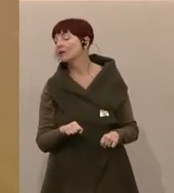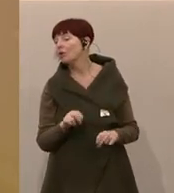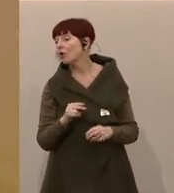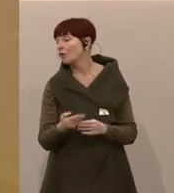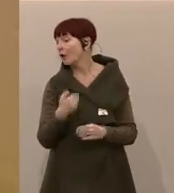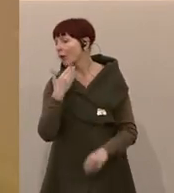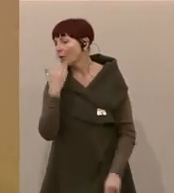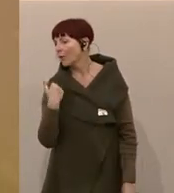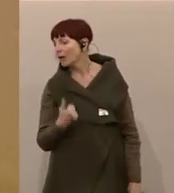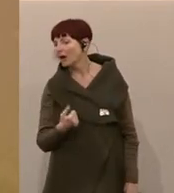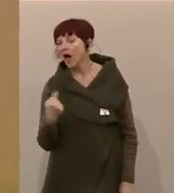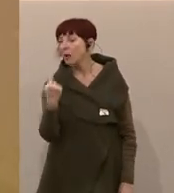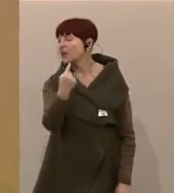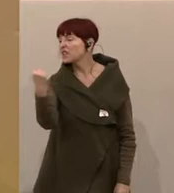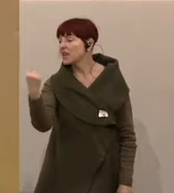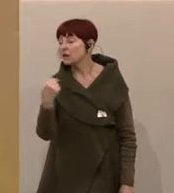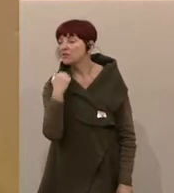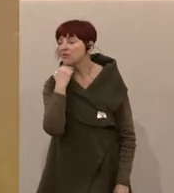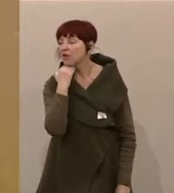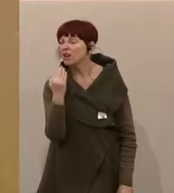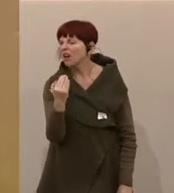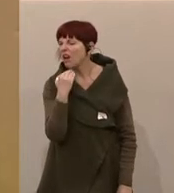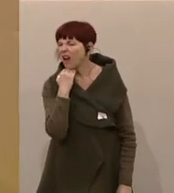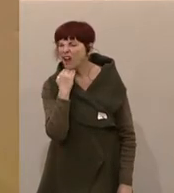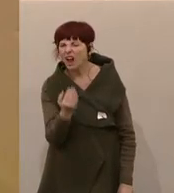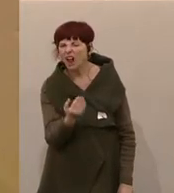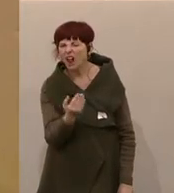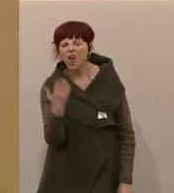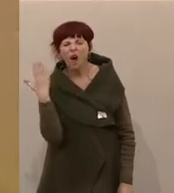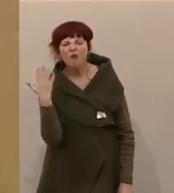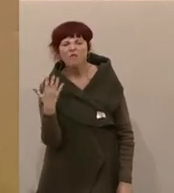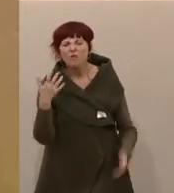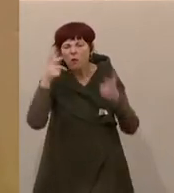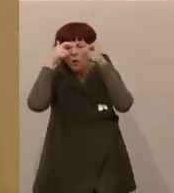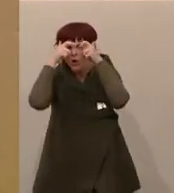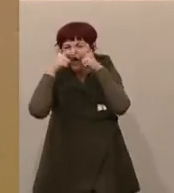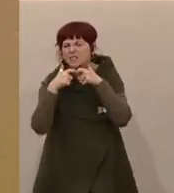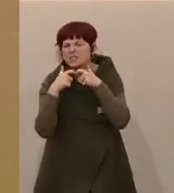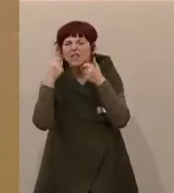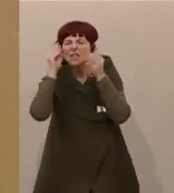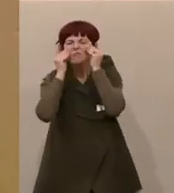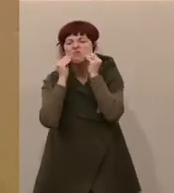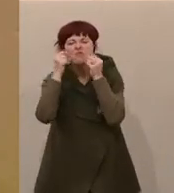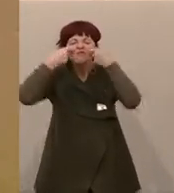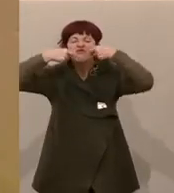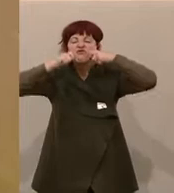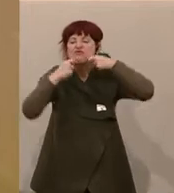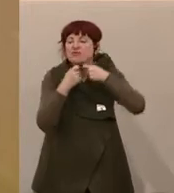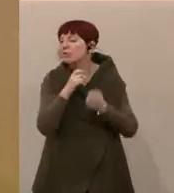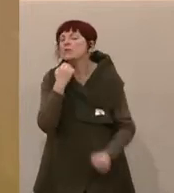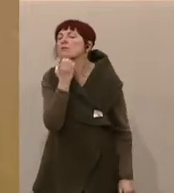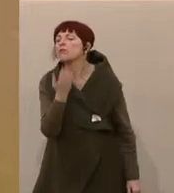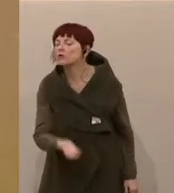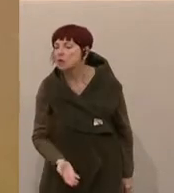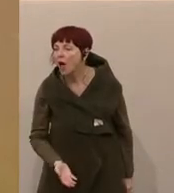Kollegen, wo sein hier ein Gesicht schneit und wo sein Gas herrichten lässt. Das ist mir völlig egal. Aber wenn das